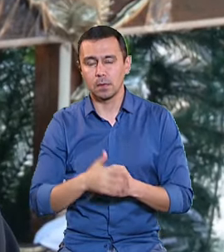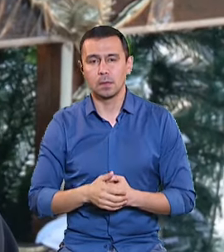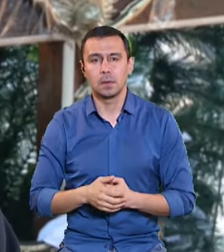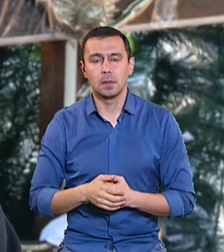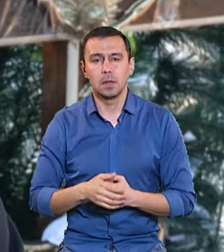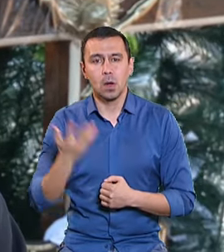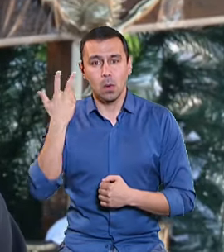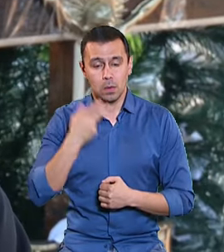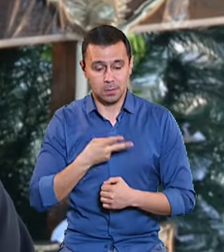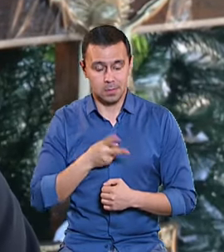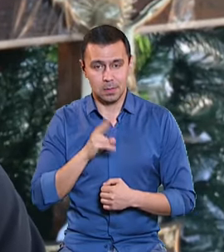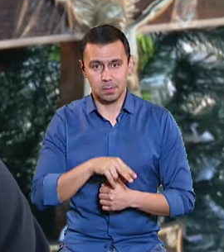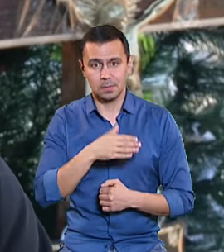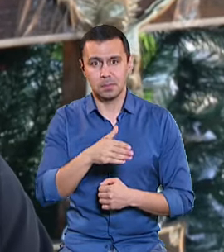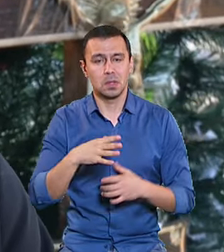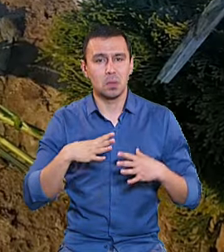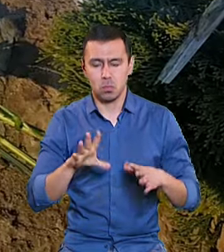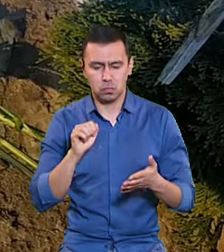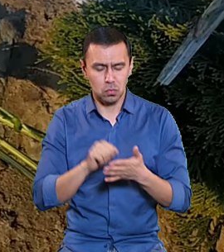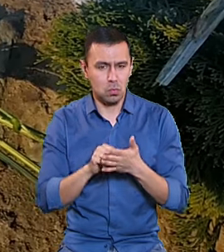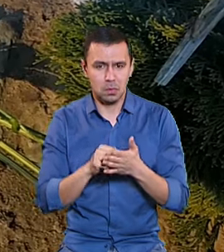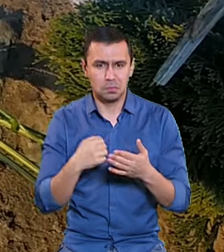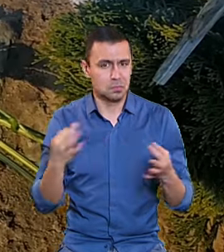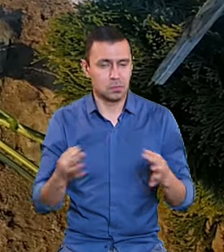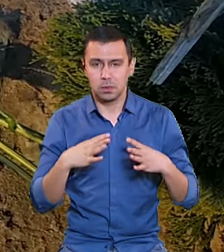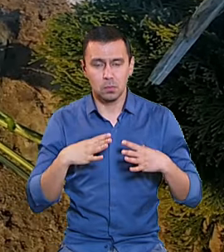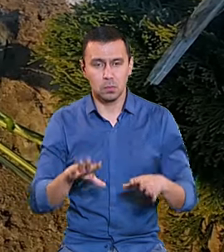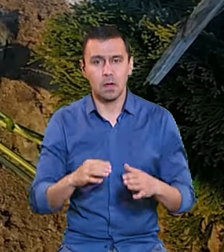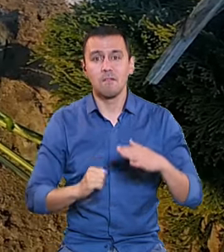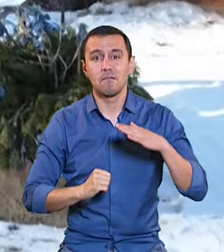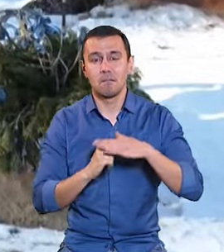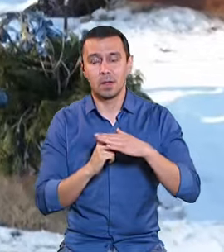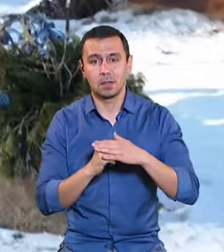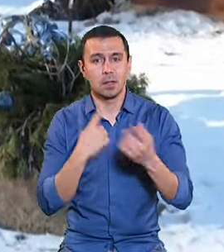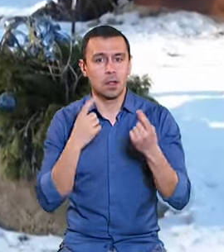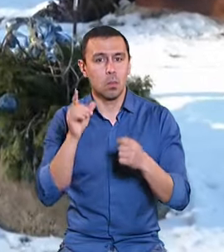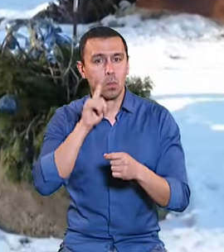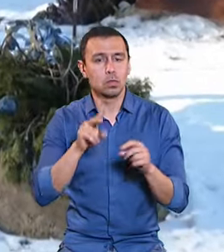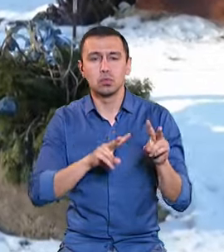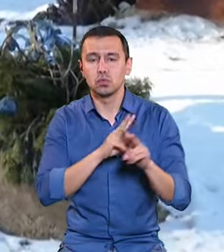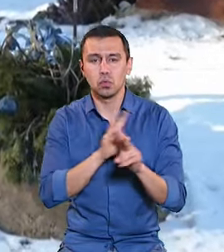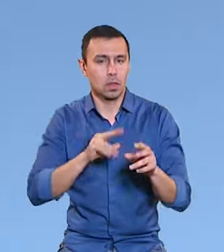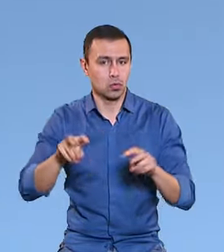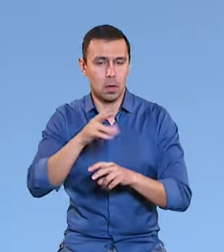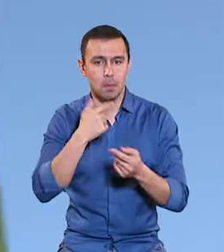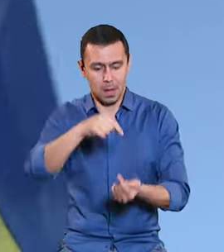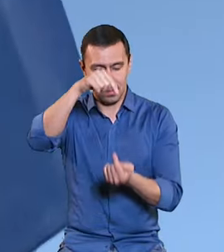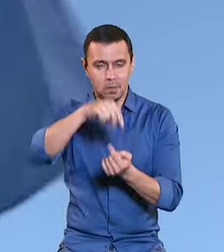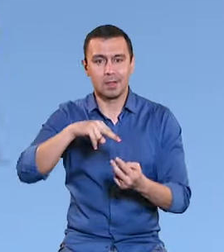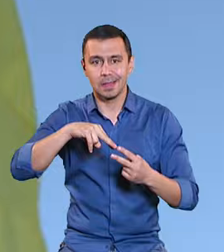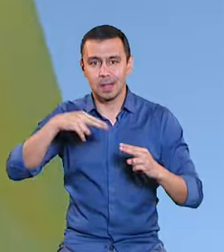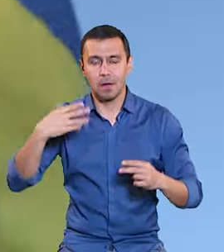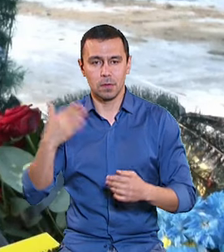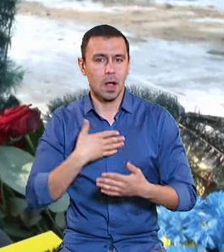при загиблому в Хмельницькому морзі не було ніяких особистих речей. У базі даних його поки ніхто не шукає. Немає співпадінь ДНК, та